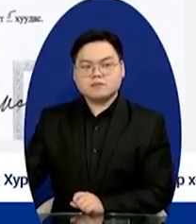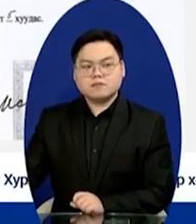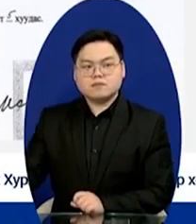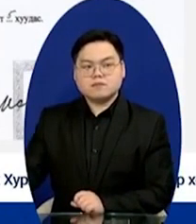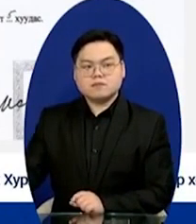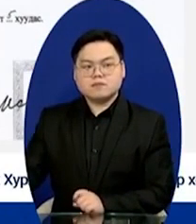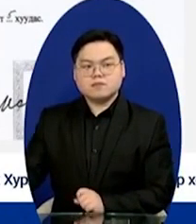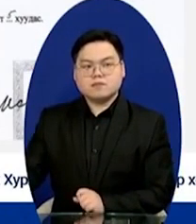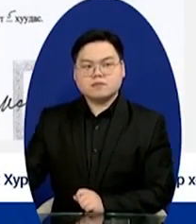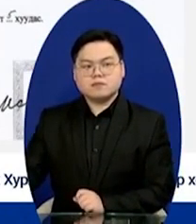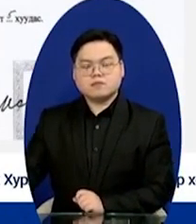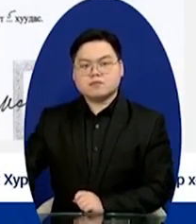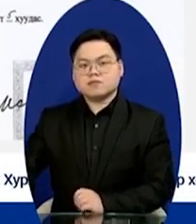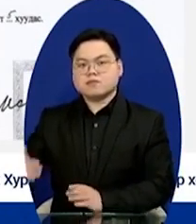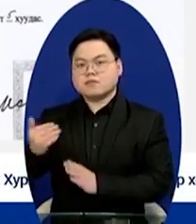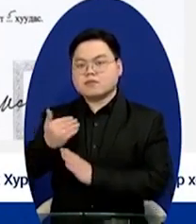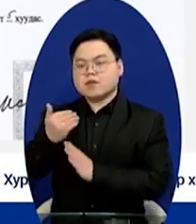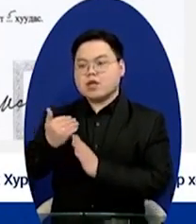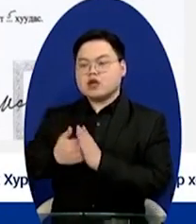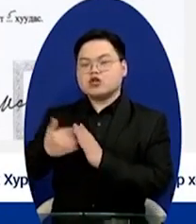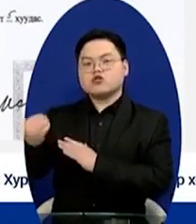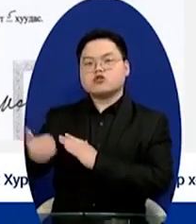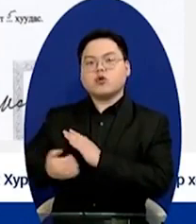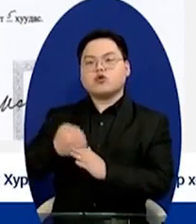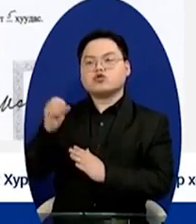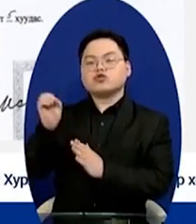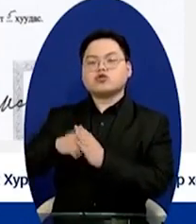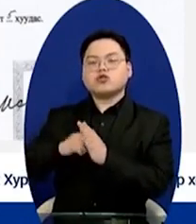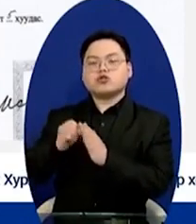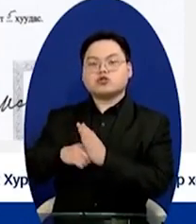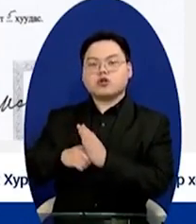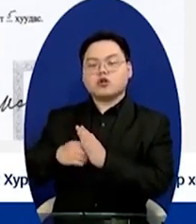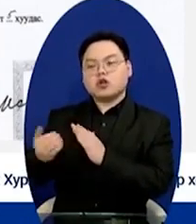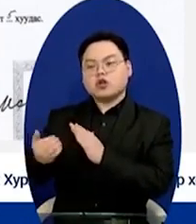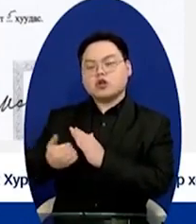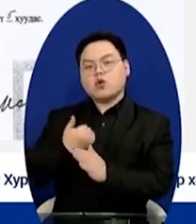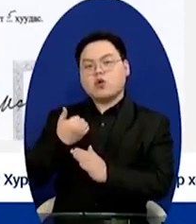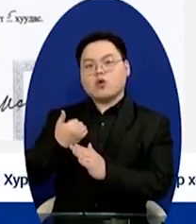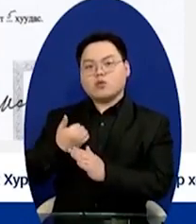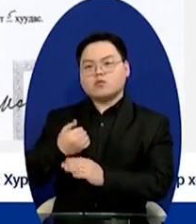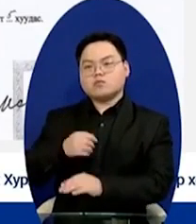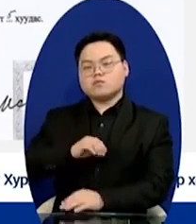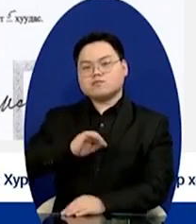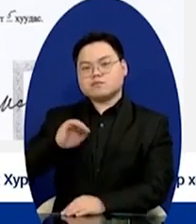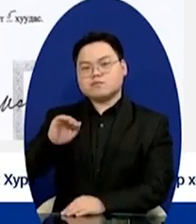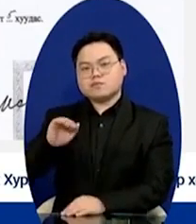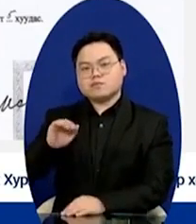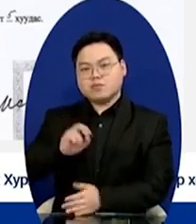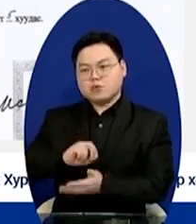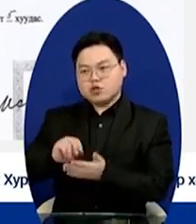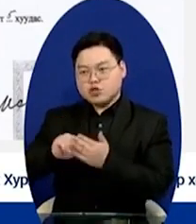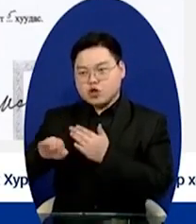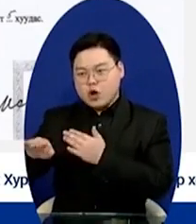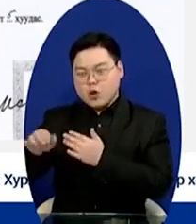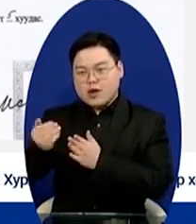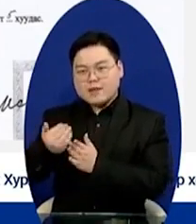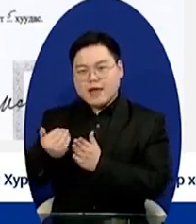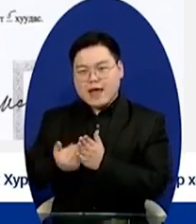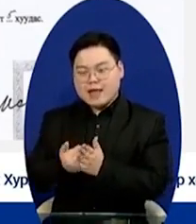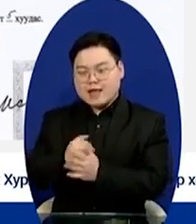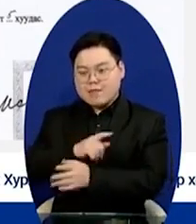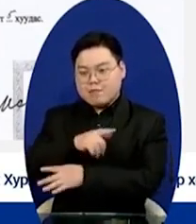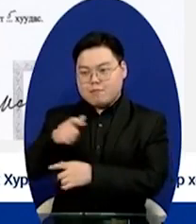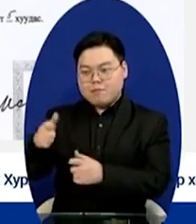За ингээд тайлангаа эрүүлнө үү гэсэн бичгийг явуулж ирсэн. Энэ тайлангийн биелэлт бол маш хожуу ирж байгаа.